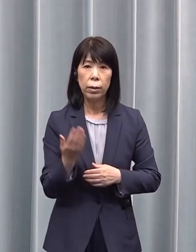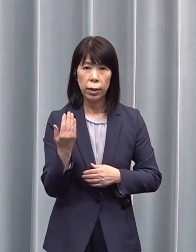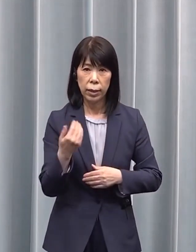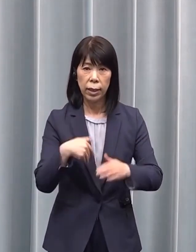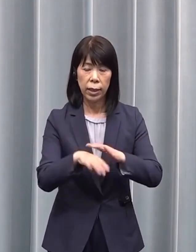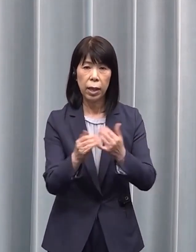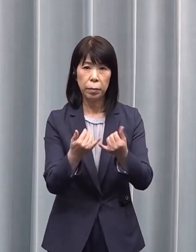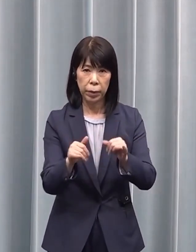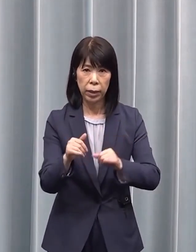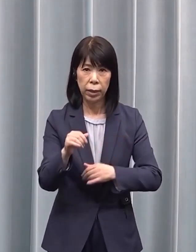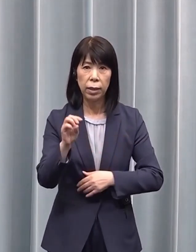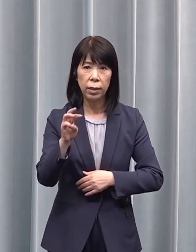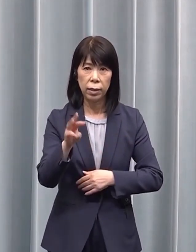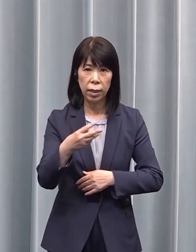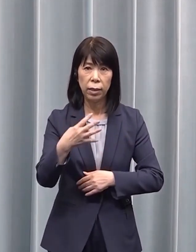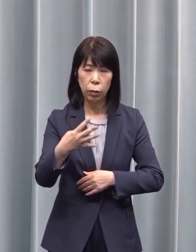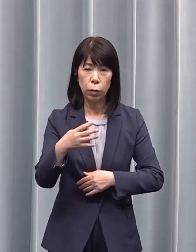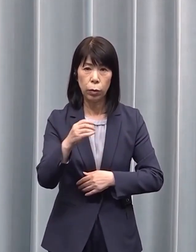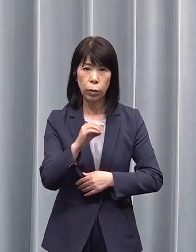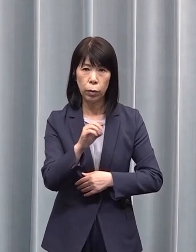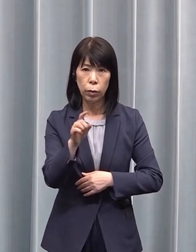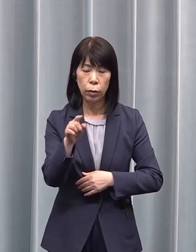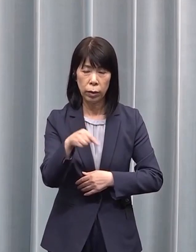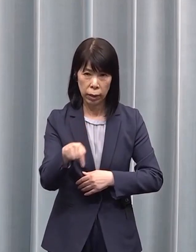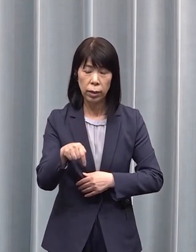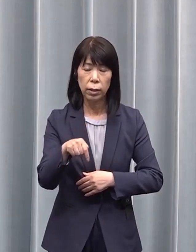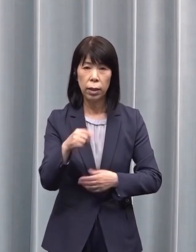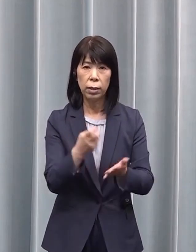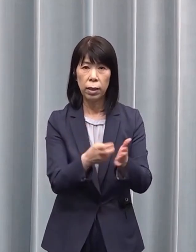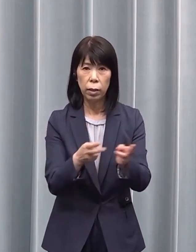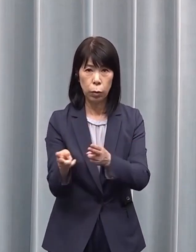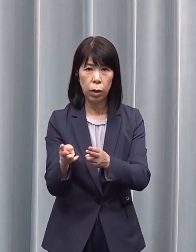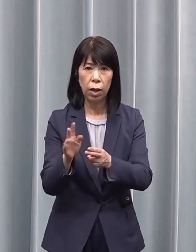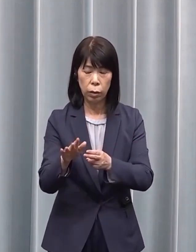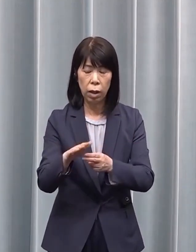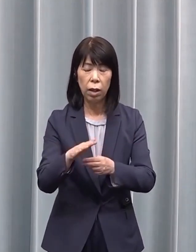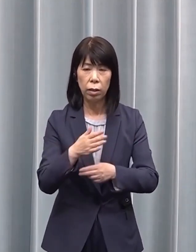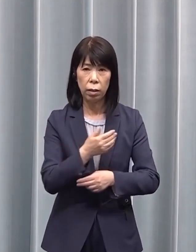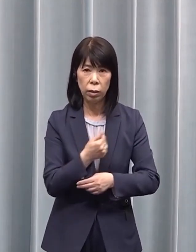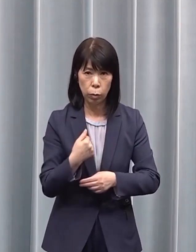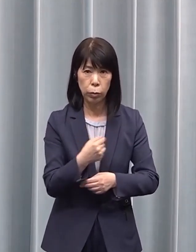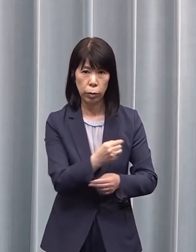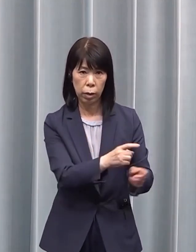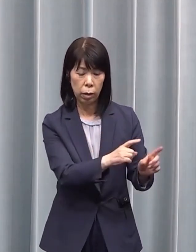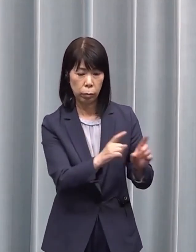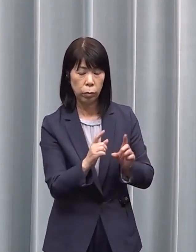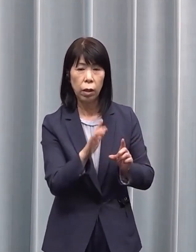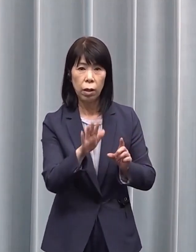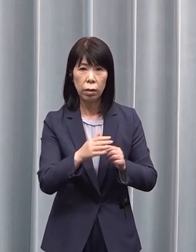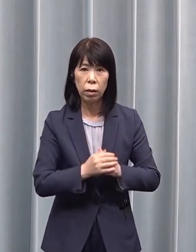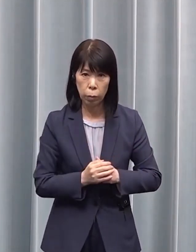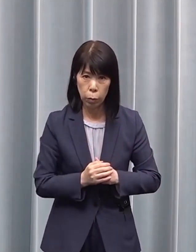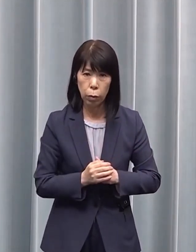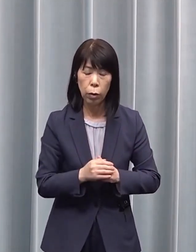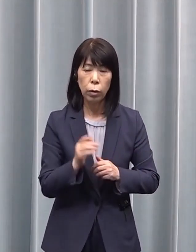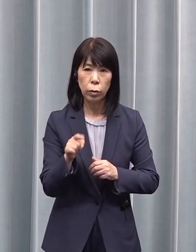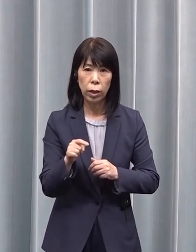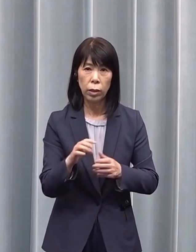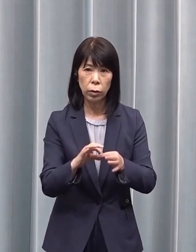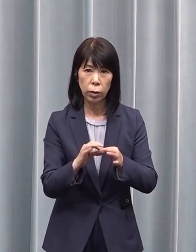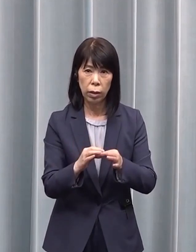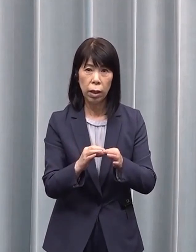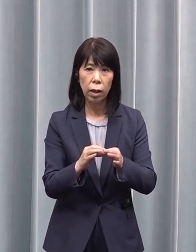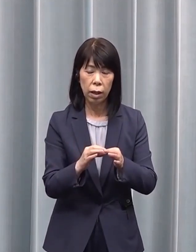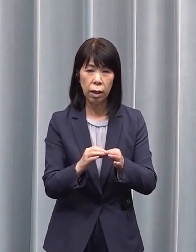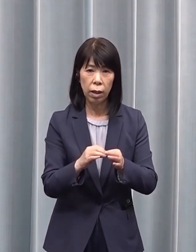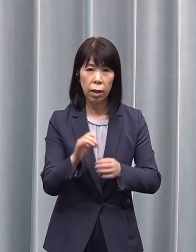るから大丈夫なんだという指摘ですが、今日これについても先週長官にインタビューさせていただいて、それ把握しないということでしたが、柳瀬